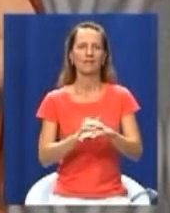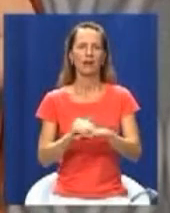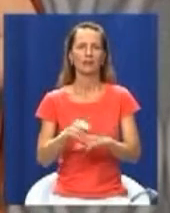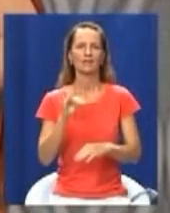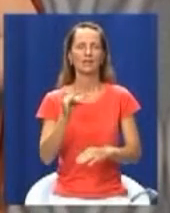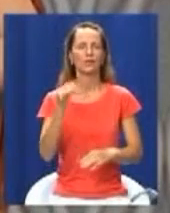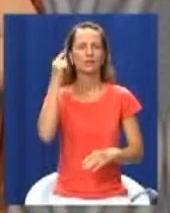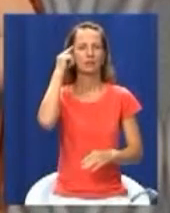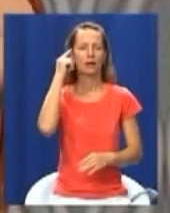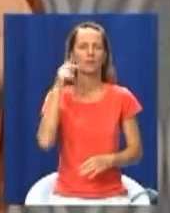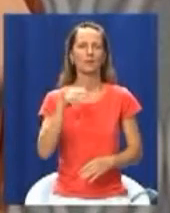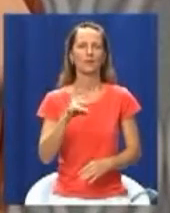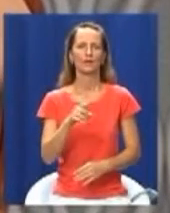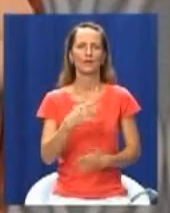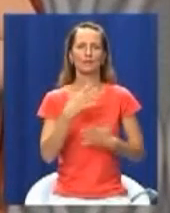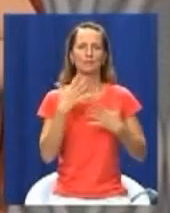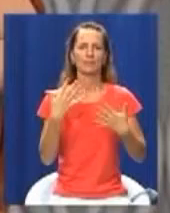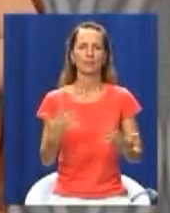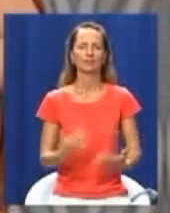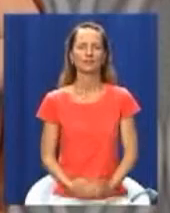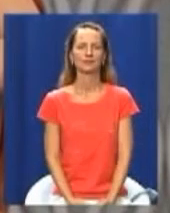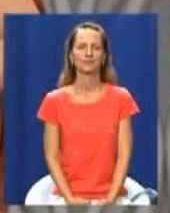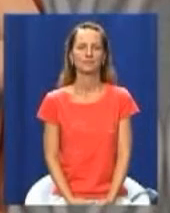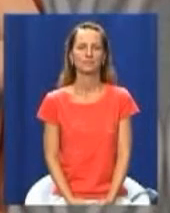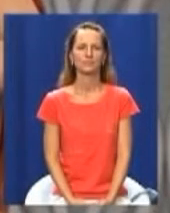і дізнаємося про них набагато більше.